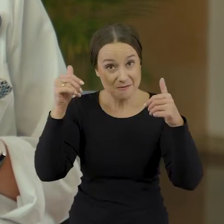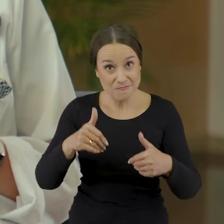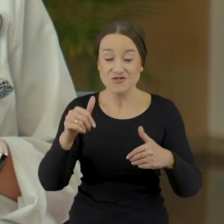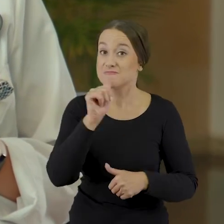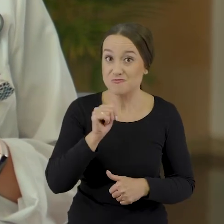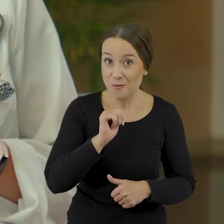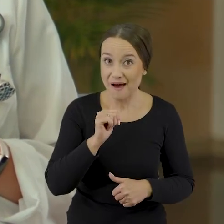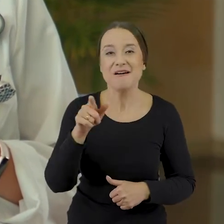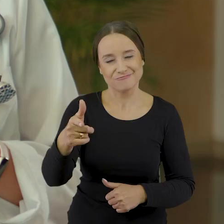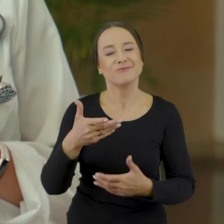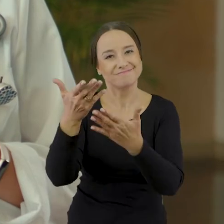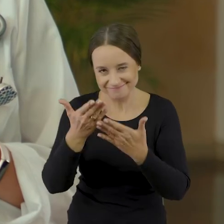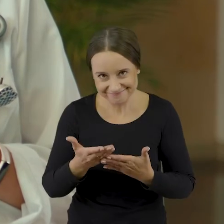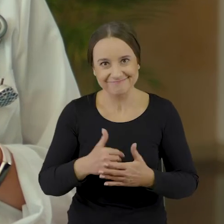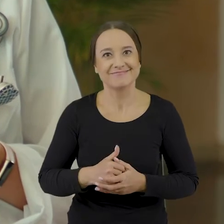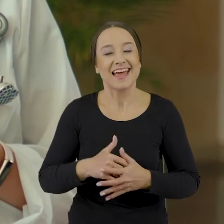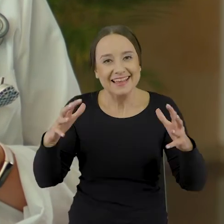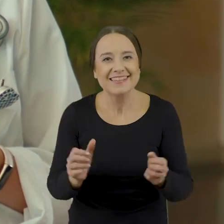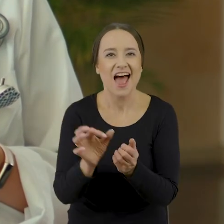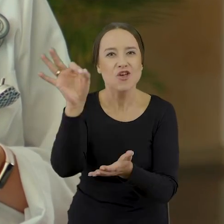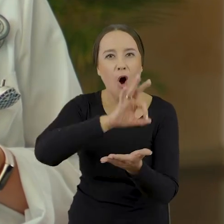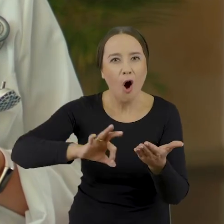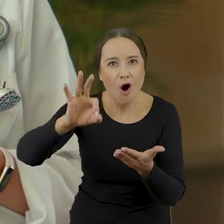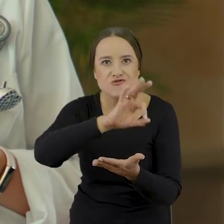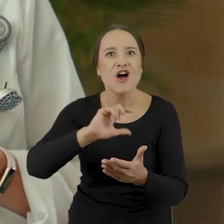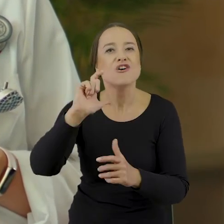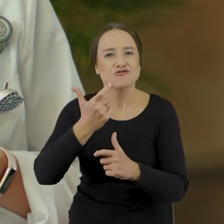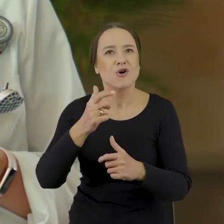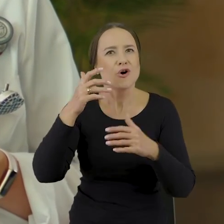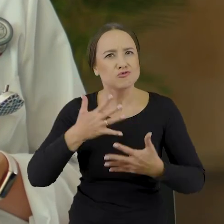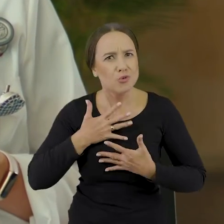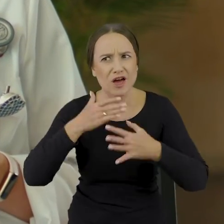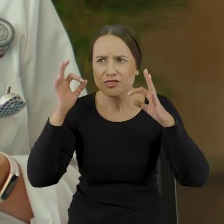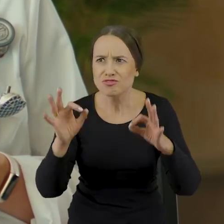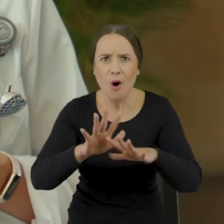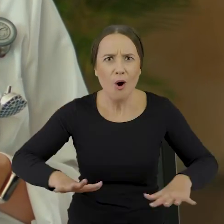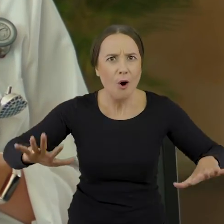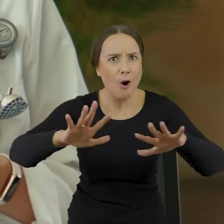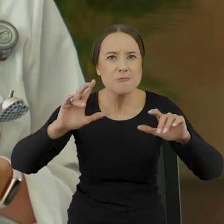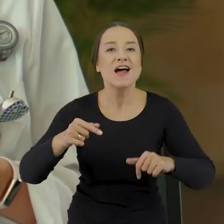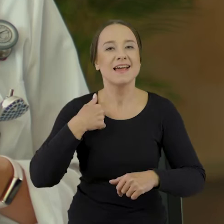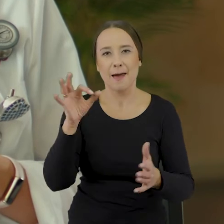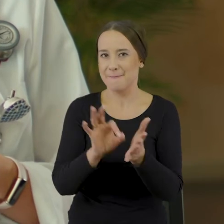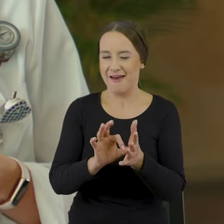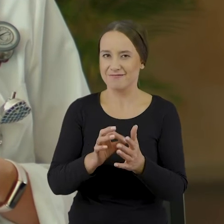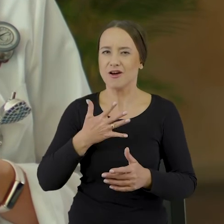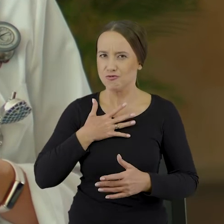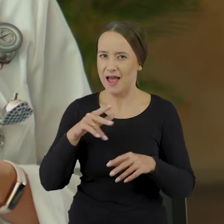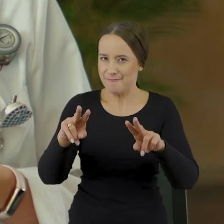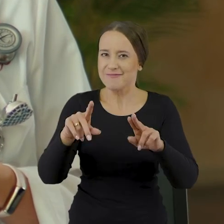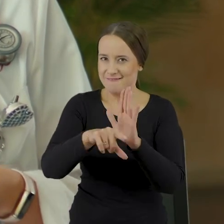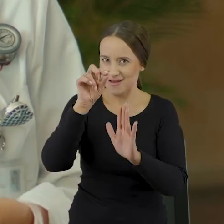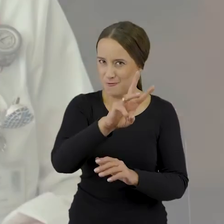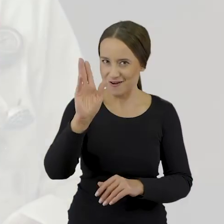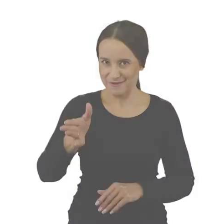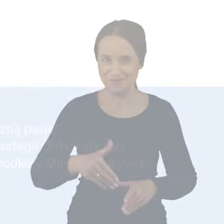możecie spróbować jak najbardziej was zachęcam Znajdźcie ośrodek w którym dobrze się poczujecie a wtedy jestem pewna że ta onkologia to